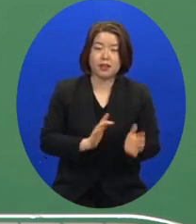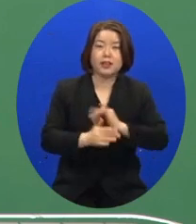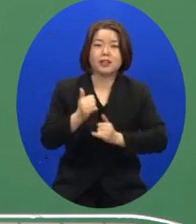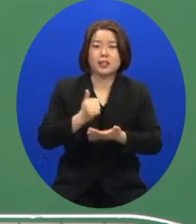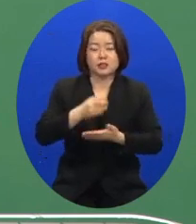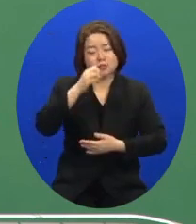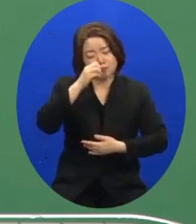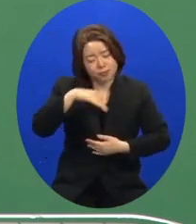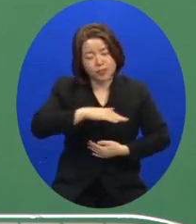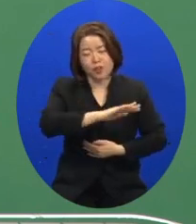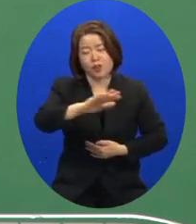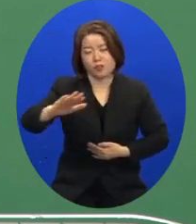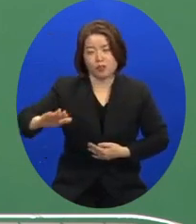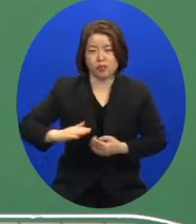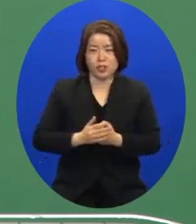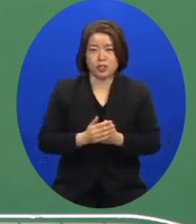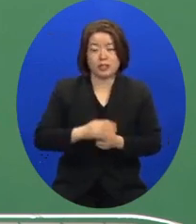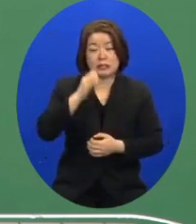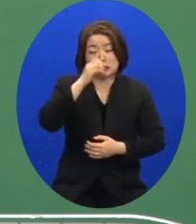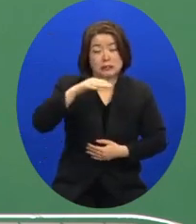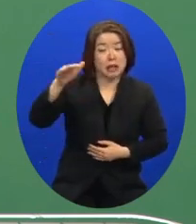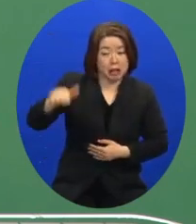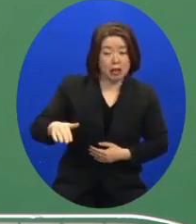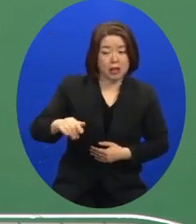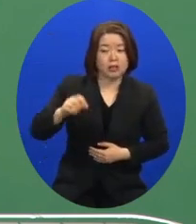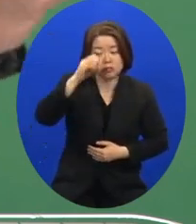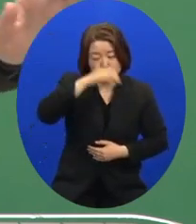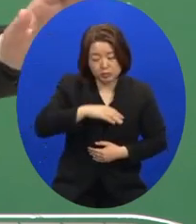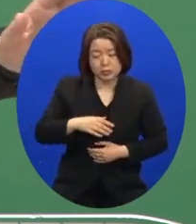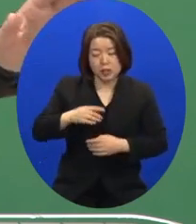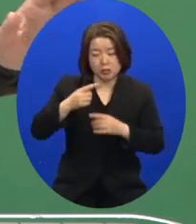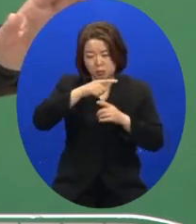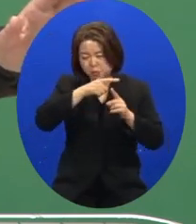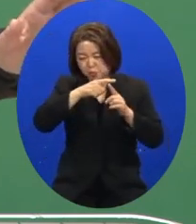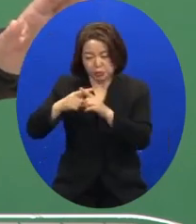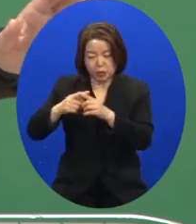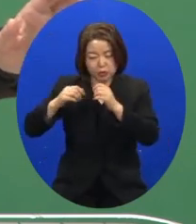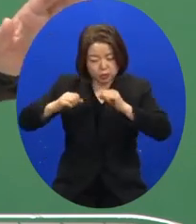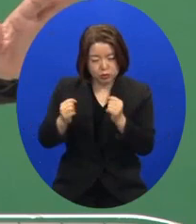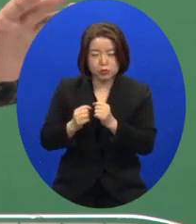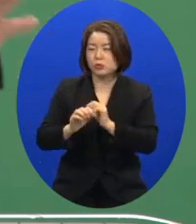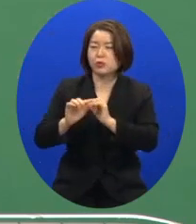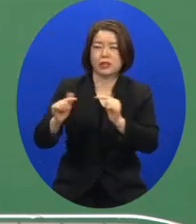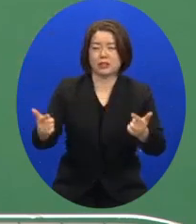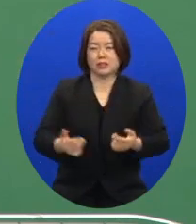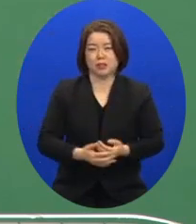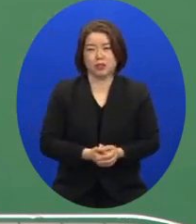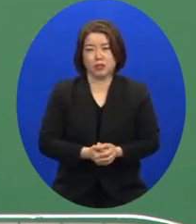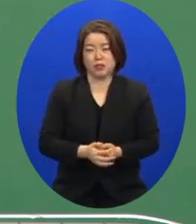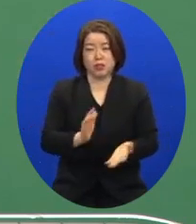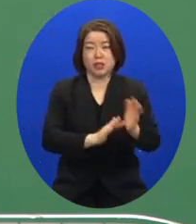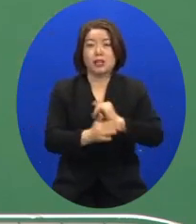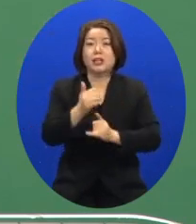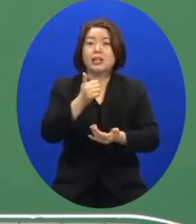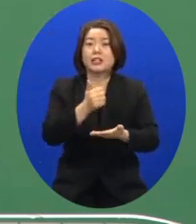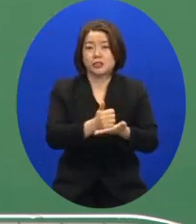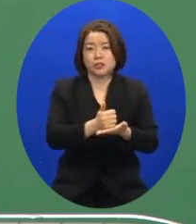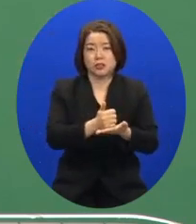우리에게 그저 낮아지라, 그저 순종하라고 말씀하시지 않았습니다.